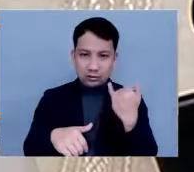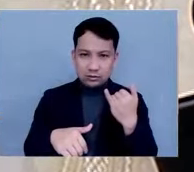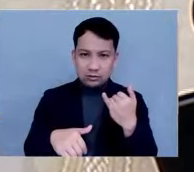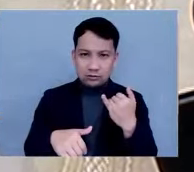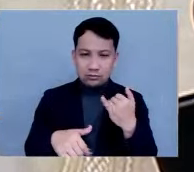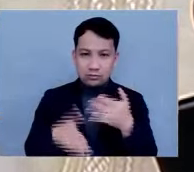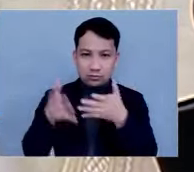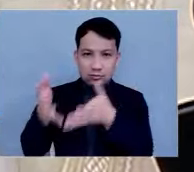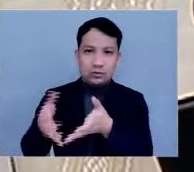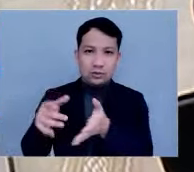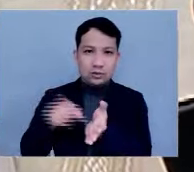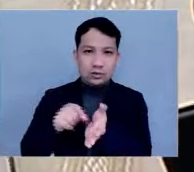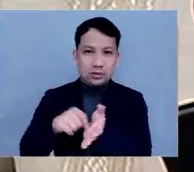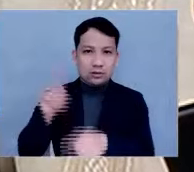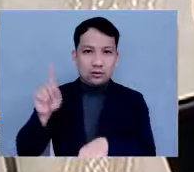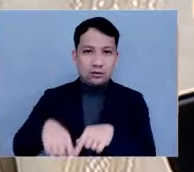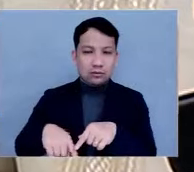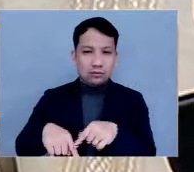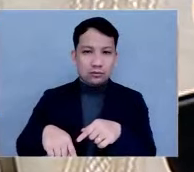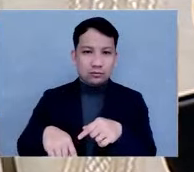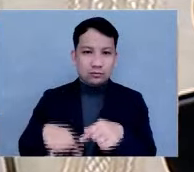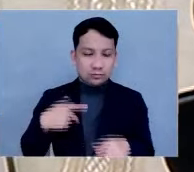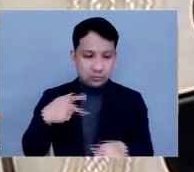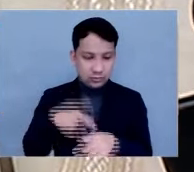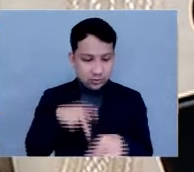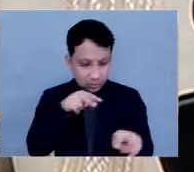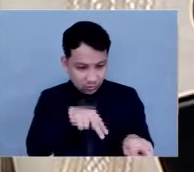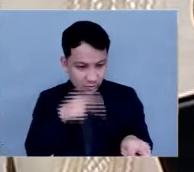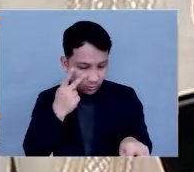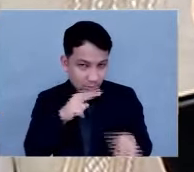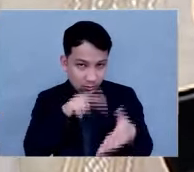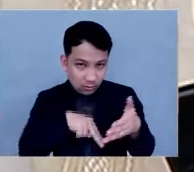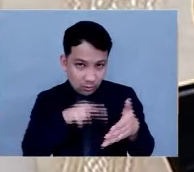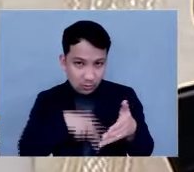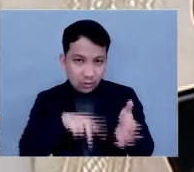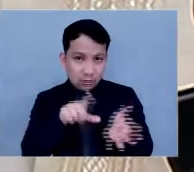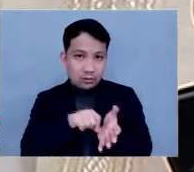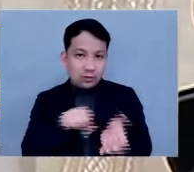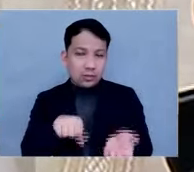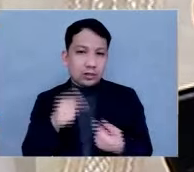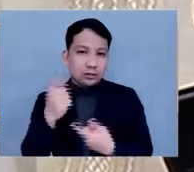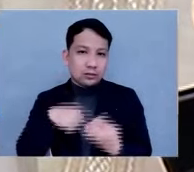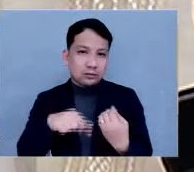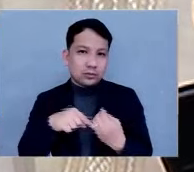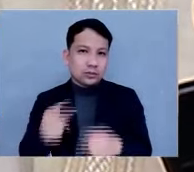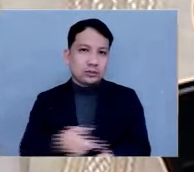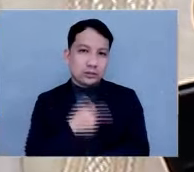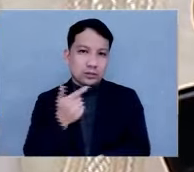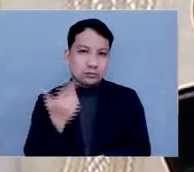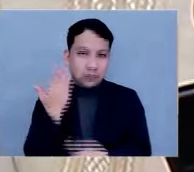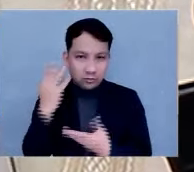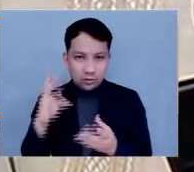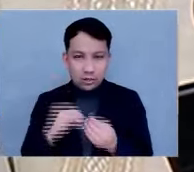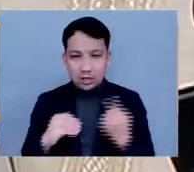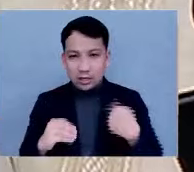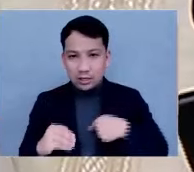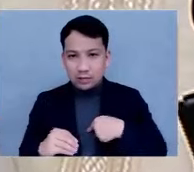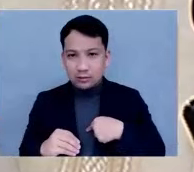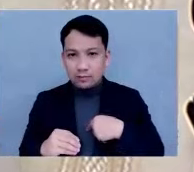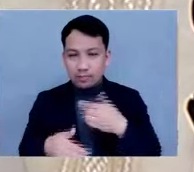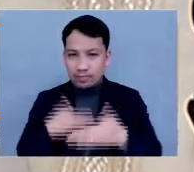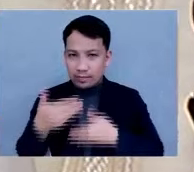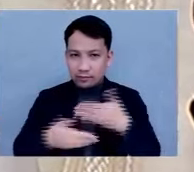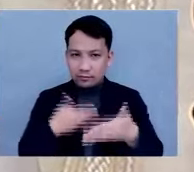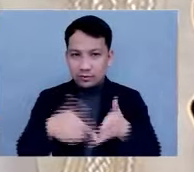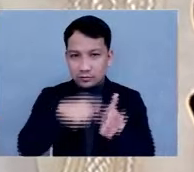pagkatapos ma-imprenta, walang intervention ng tao na makita yung mismong produkto ng makina. Yung po yung matagal. Kasi meron pong ballot verification